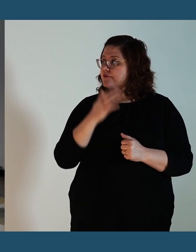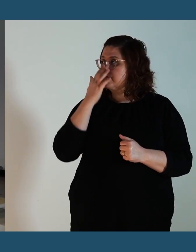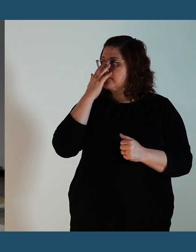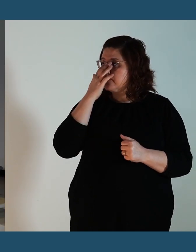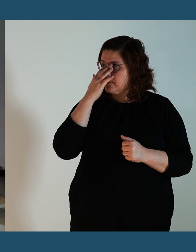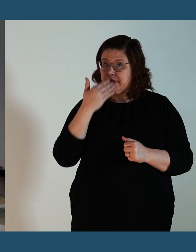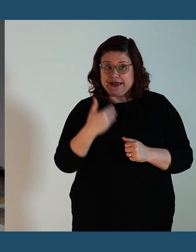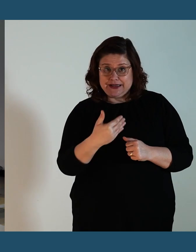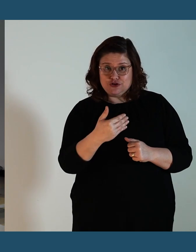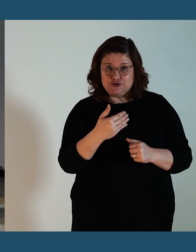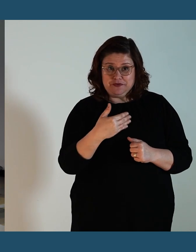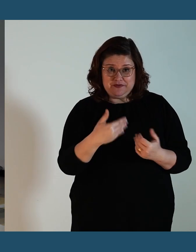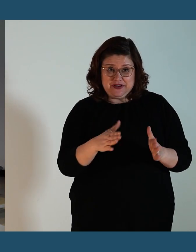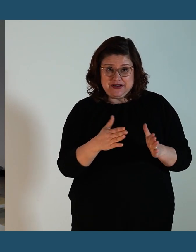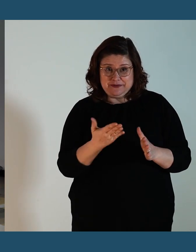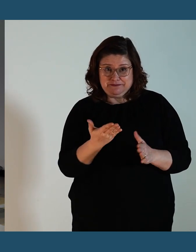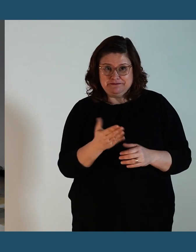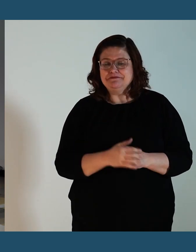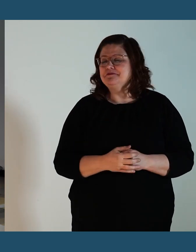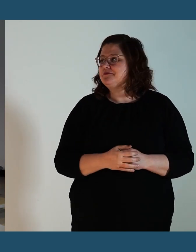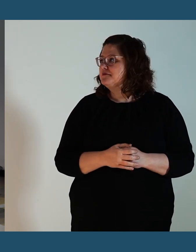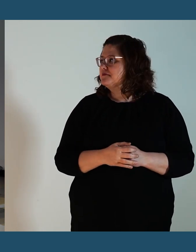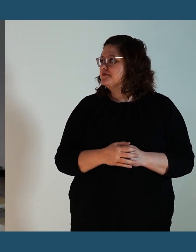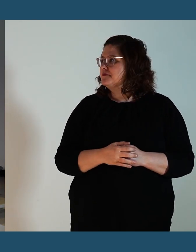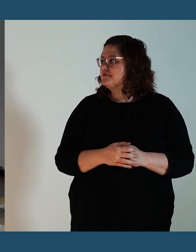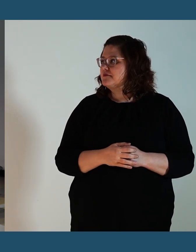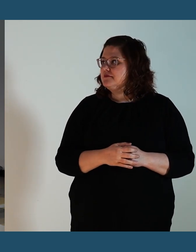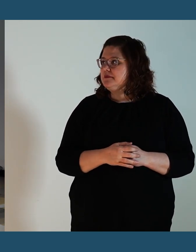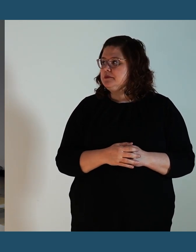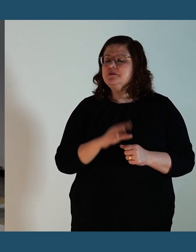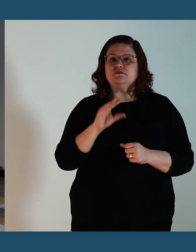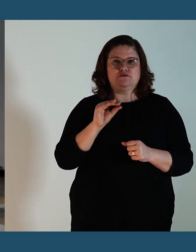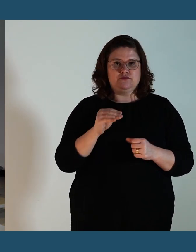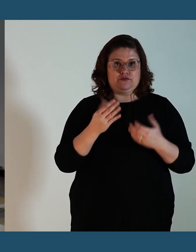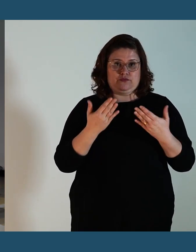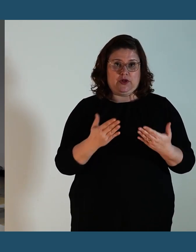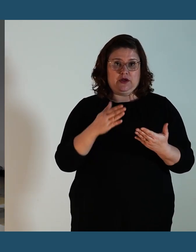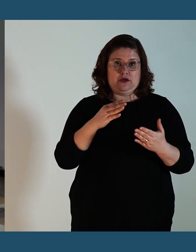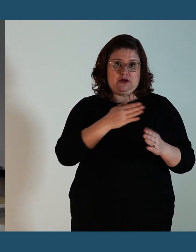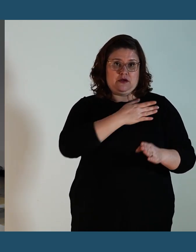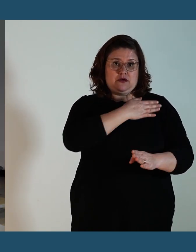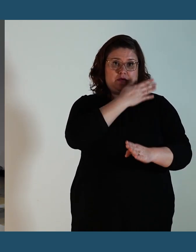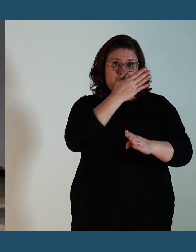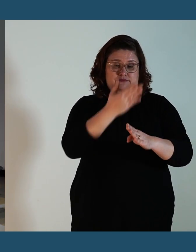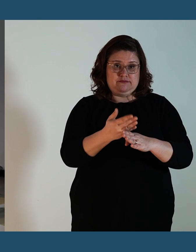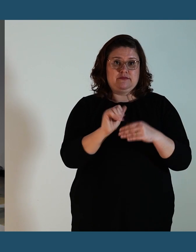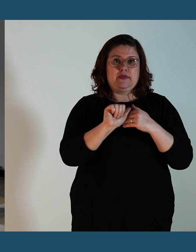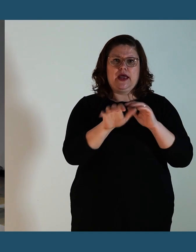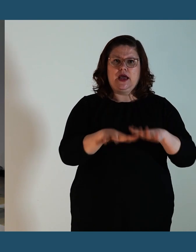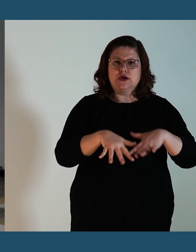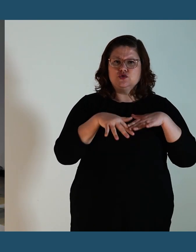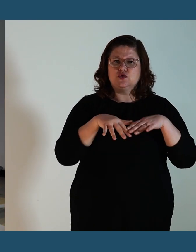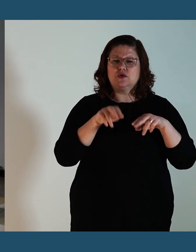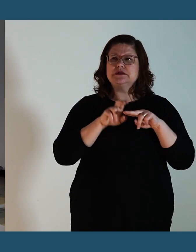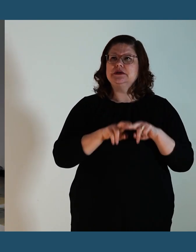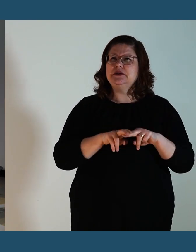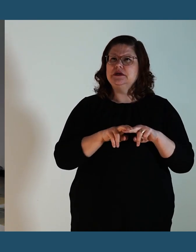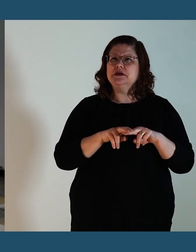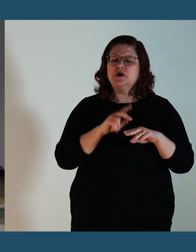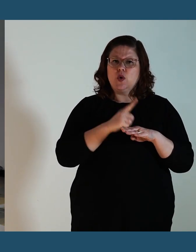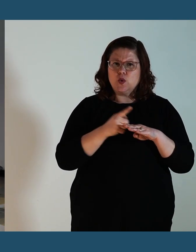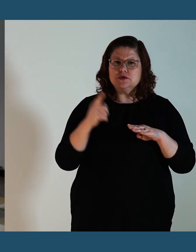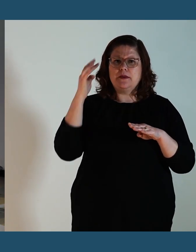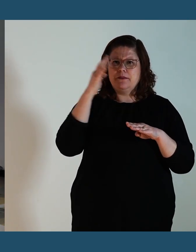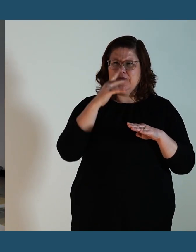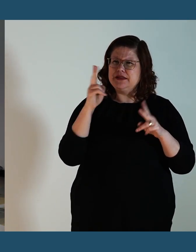Kiitos. Yes, joo, ole hyvä. Kiitos. Joo, tällä kaudella itsekin monta kertaa siellä salissa miettinyt, että minkälaista